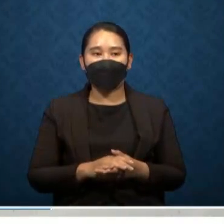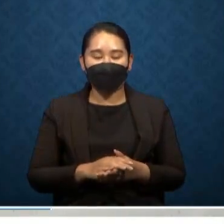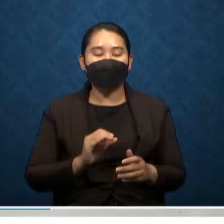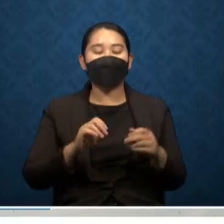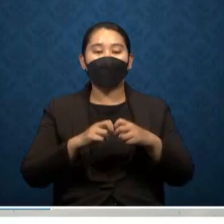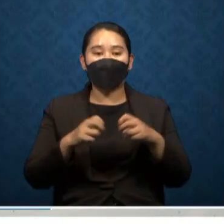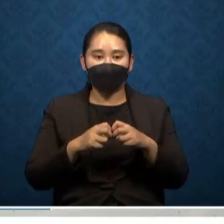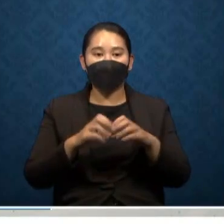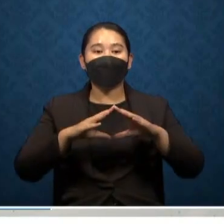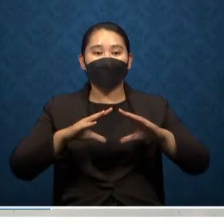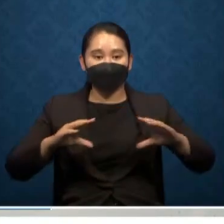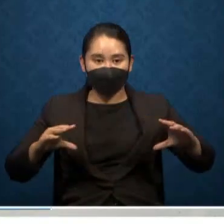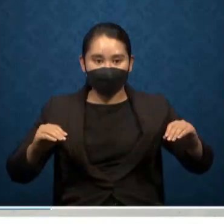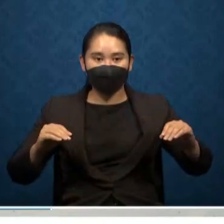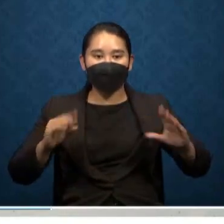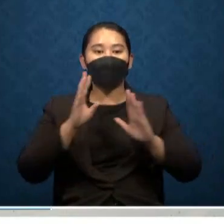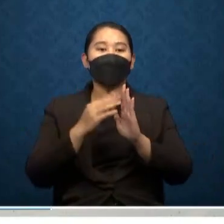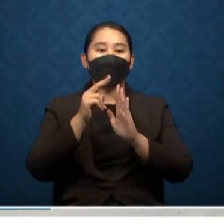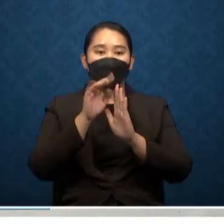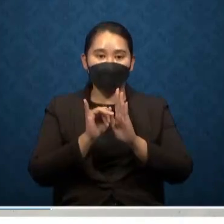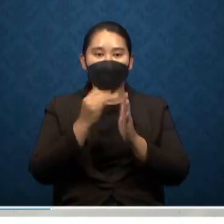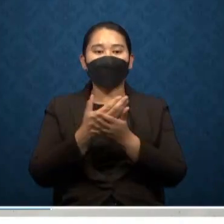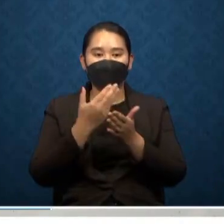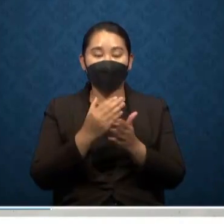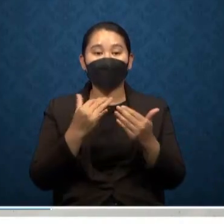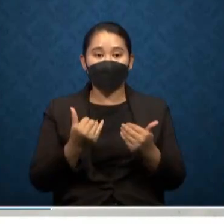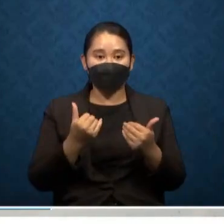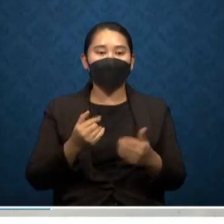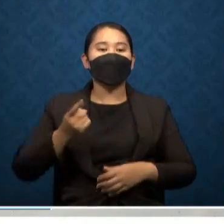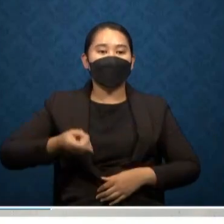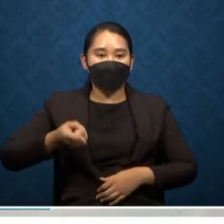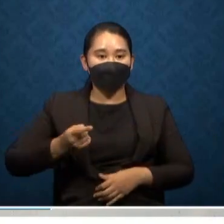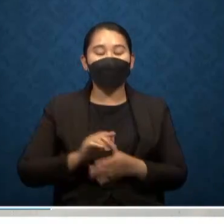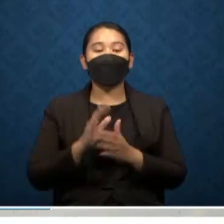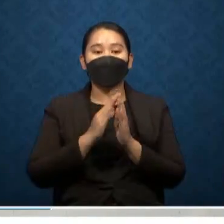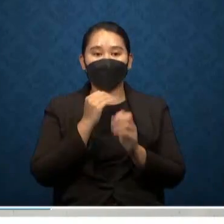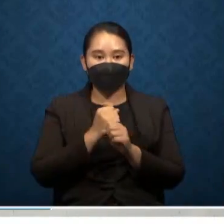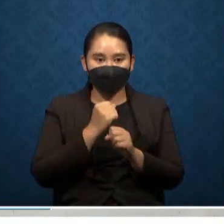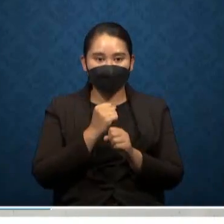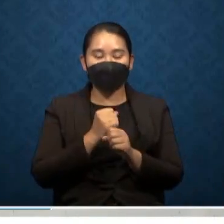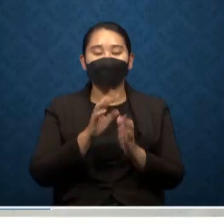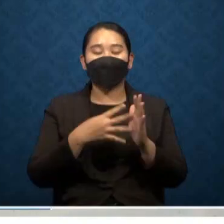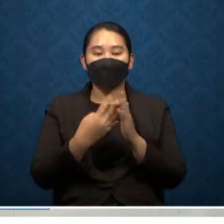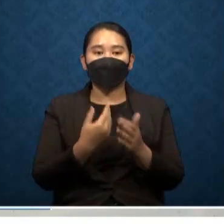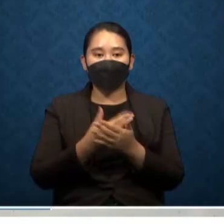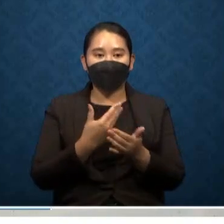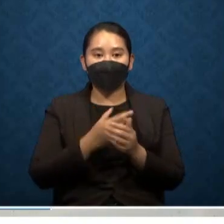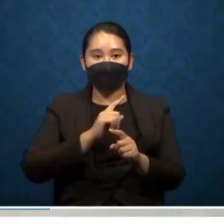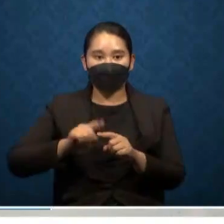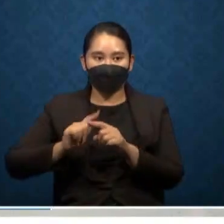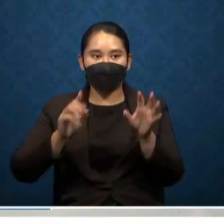ายนั้นนโยบายการคลังก็ต้องเข้าสู่ในภาวะปกติหมายความว่าการดำเนินนโยบายการคลังใดๆก็ตามนั้นก็จะต้